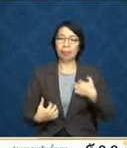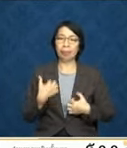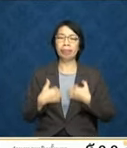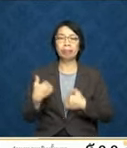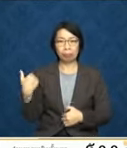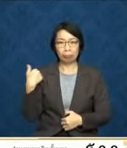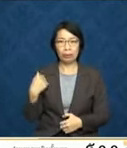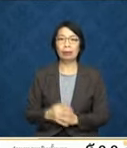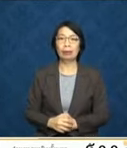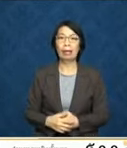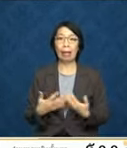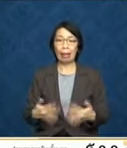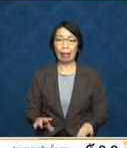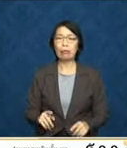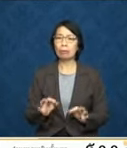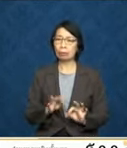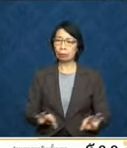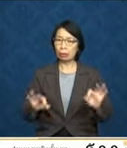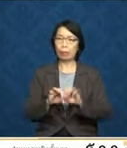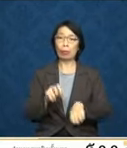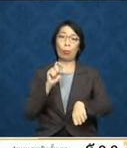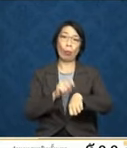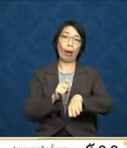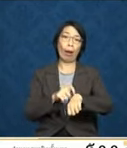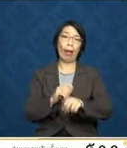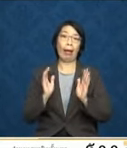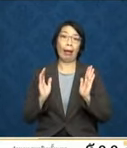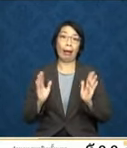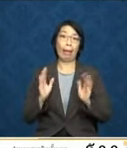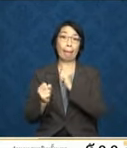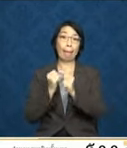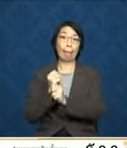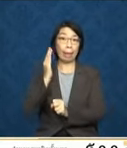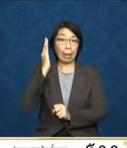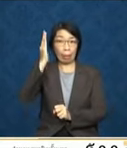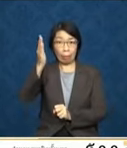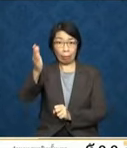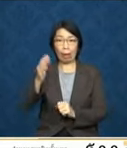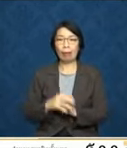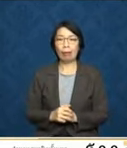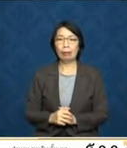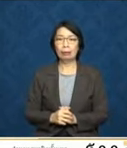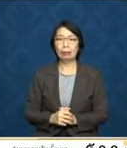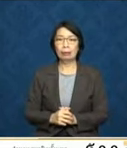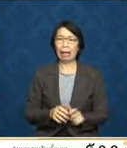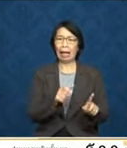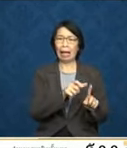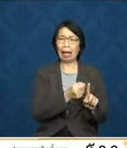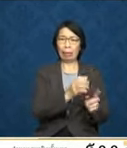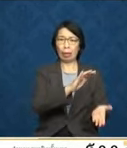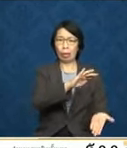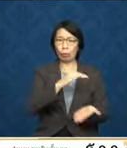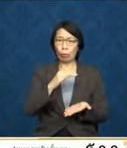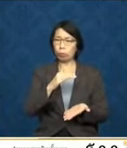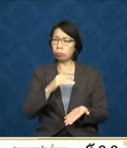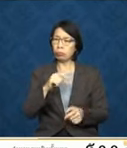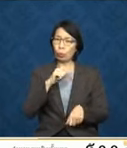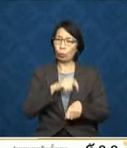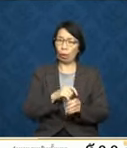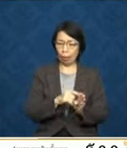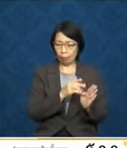วงเวลานะครับช่วงเวลาขอปีหน้านะครับขอให้ทางกระทรวงพิจารณาช่วงเวลาการนำเข้าข้าวโพดเสรีนะครับซึ่งไม่